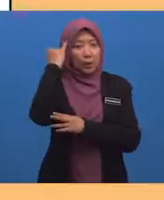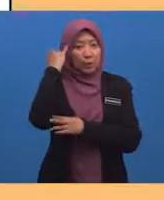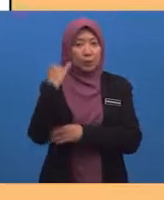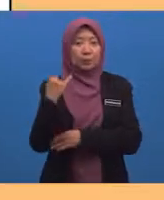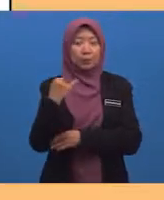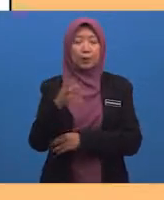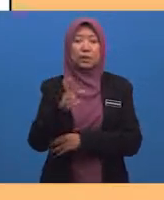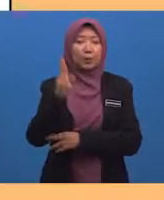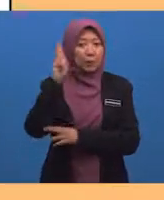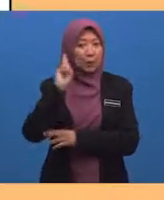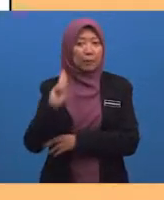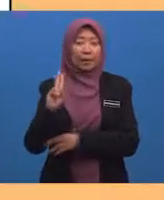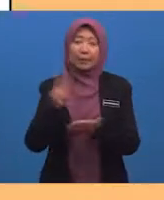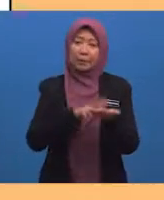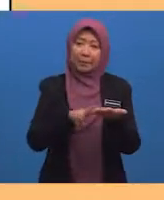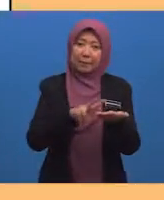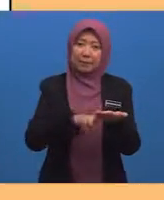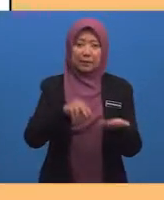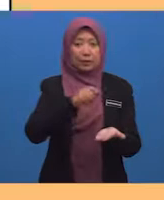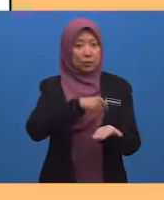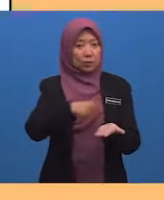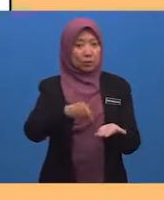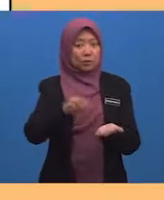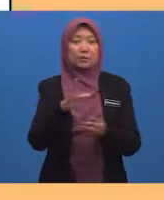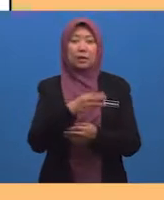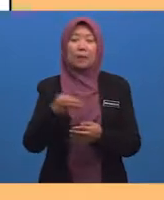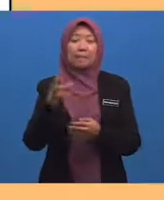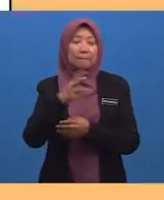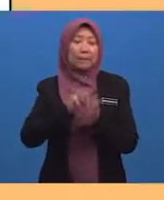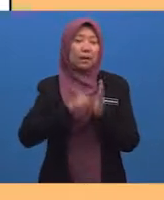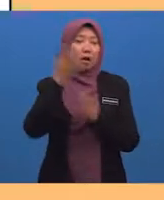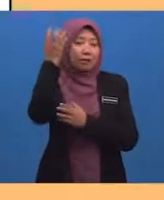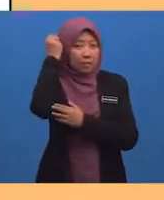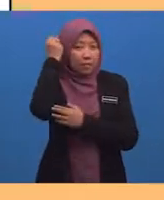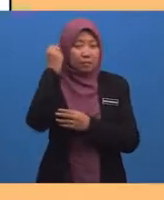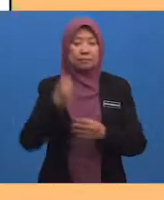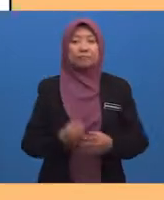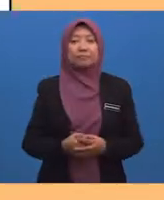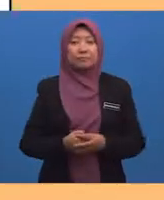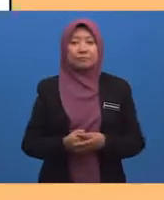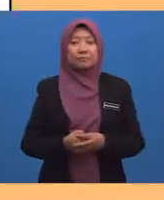keagamaan, membaca, menulis dan menghafal.